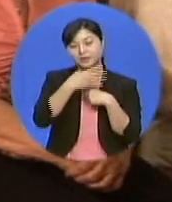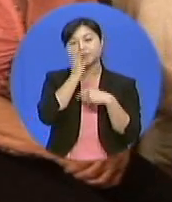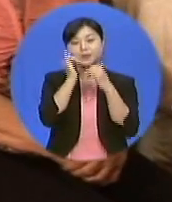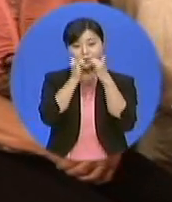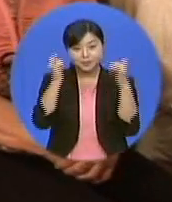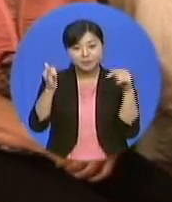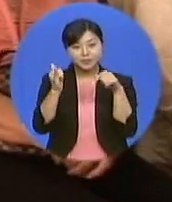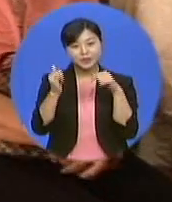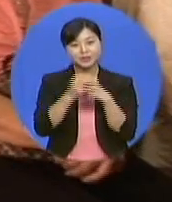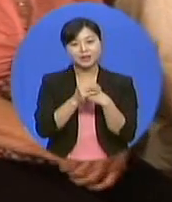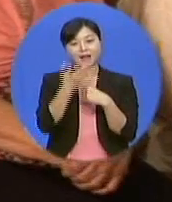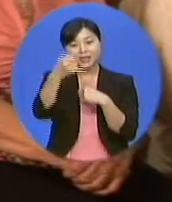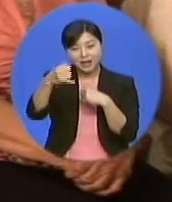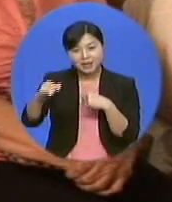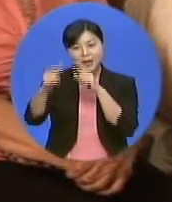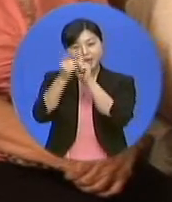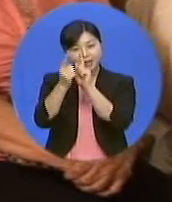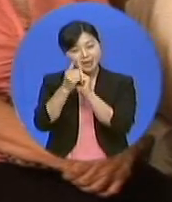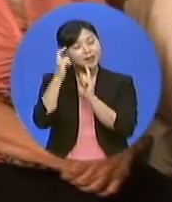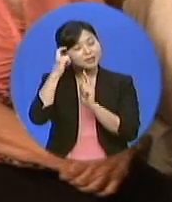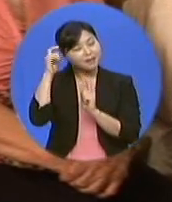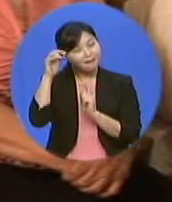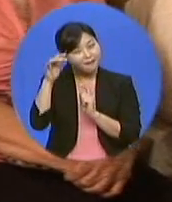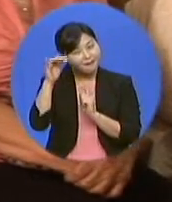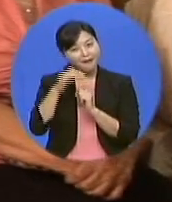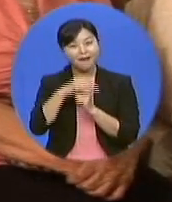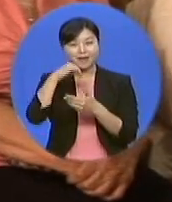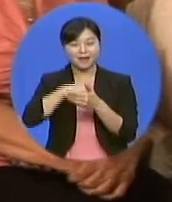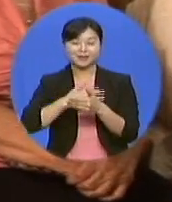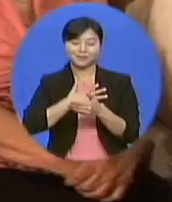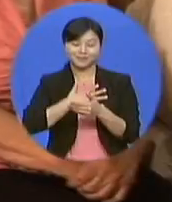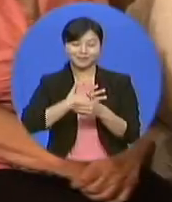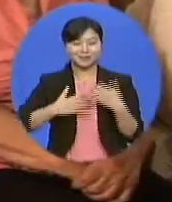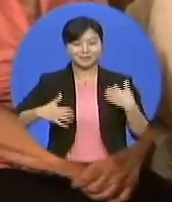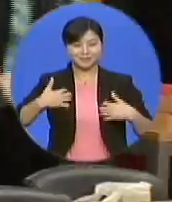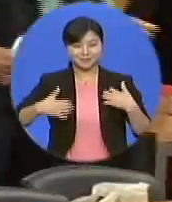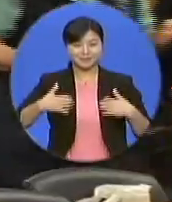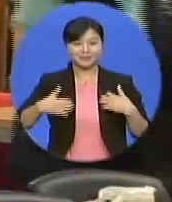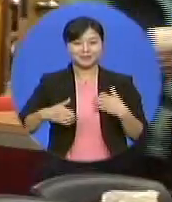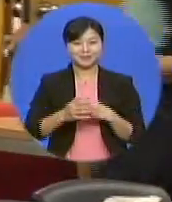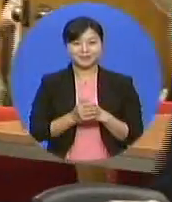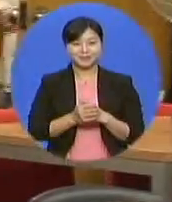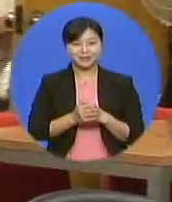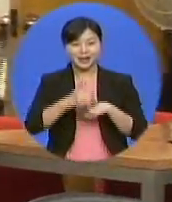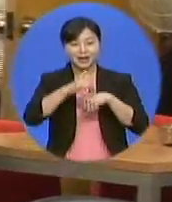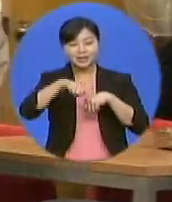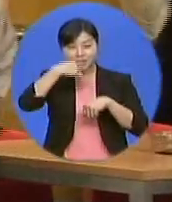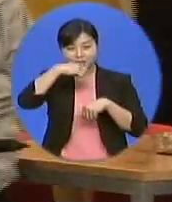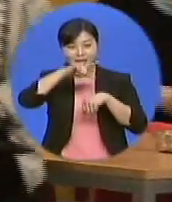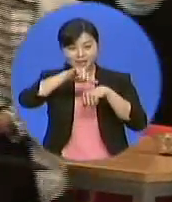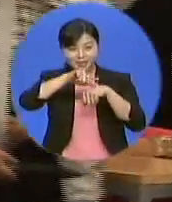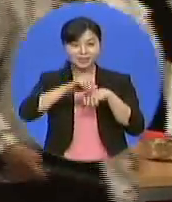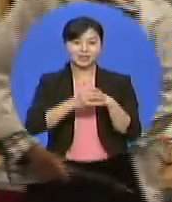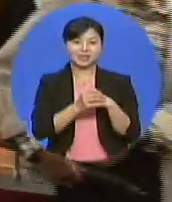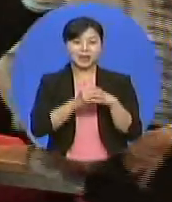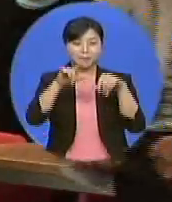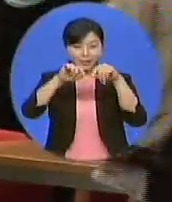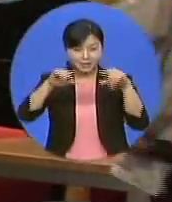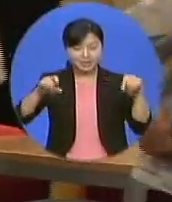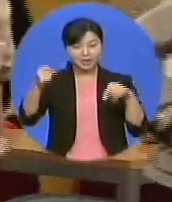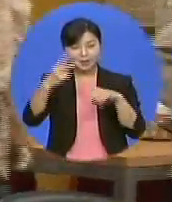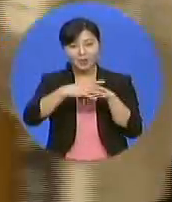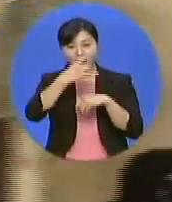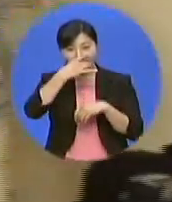어르신들도 살가운 딸들을 만날 생각에 가슴이 벅찬다. 드디어 식사 시간. 완성된 반찬과